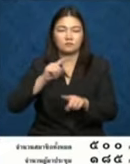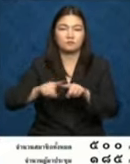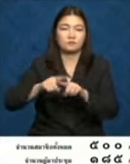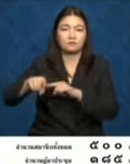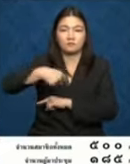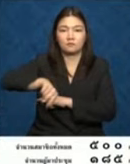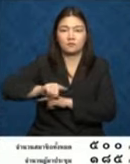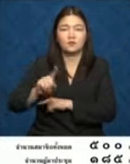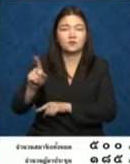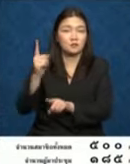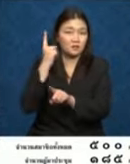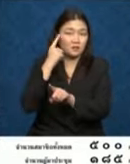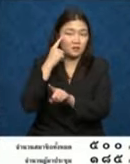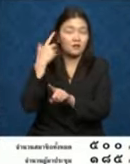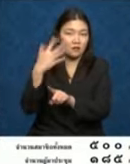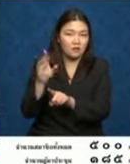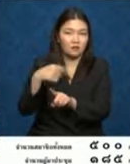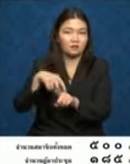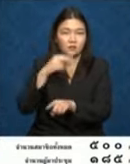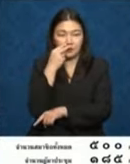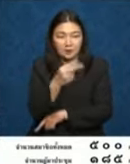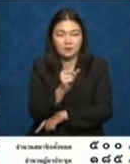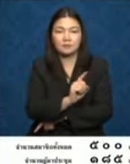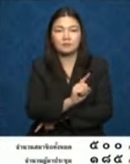ความเข้าใจอยู่แล้วว่าขอให้ย้าย